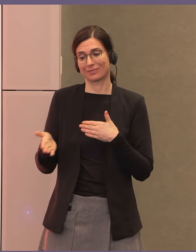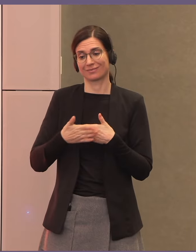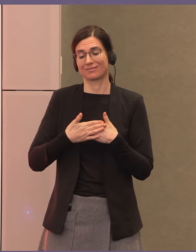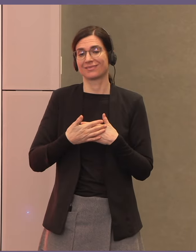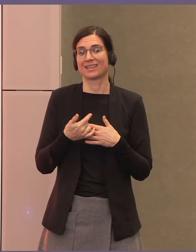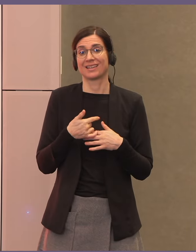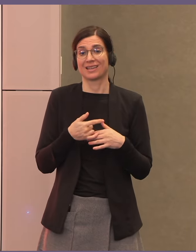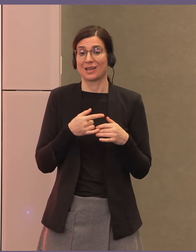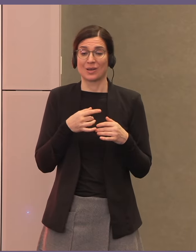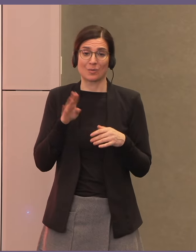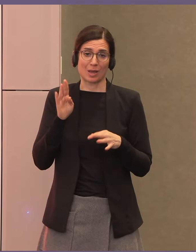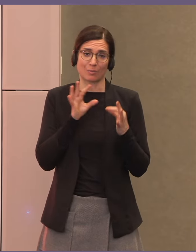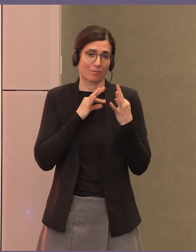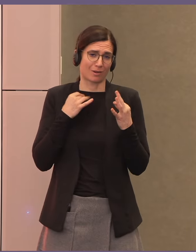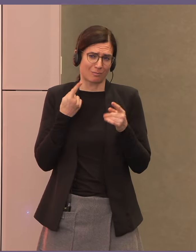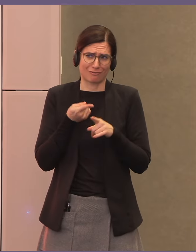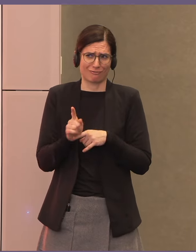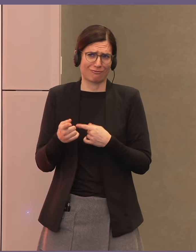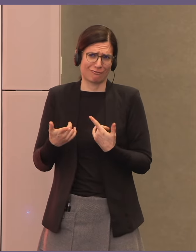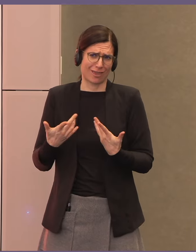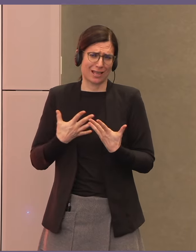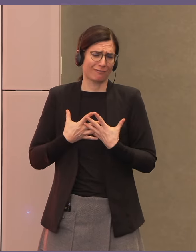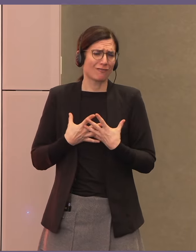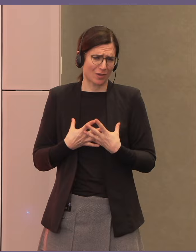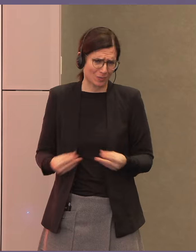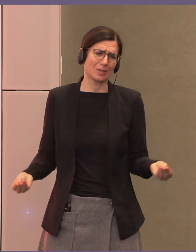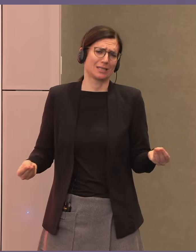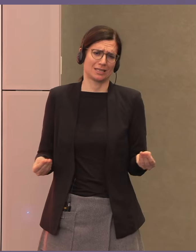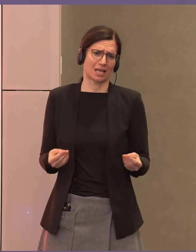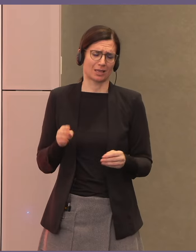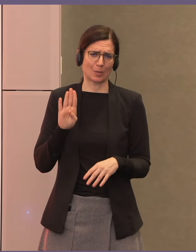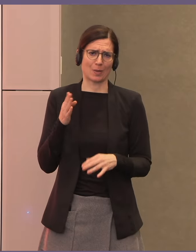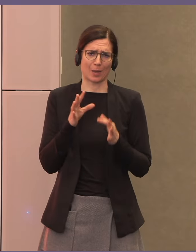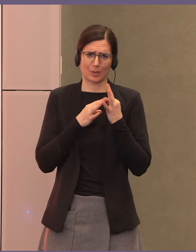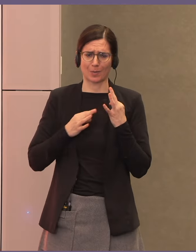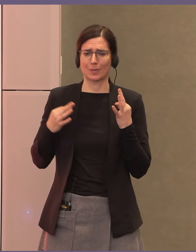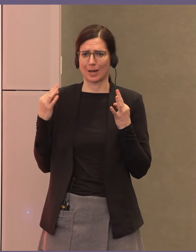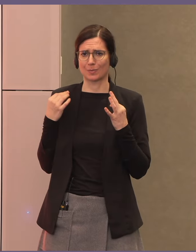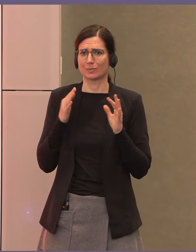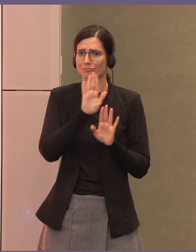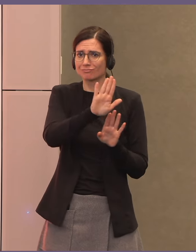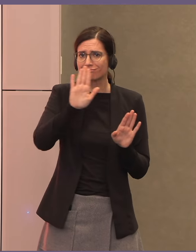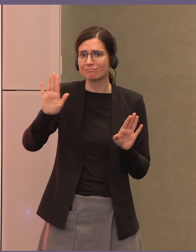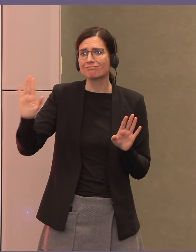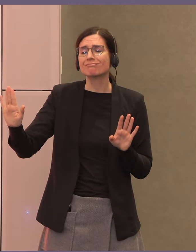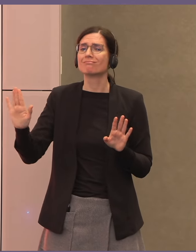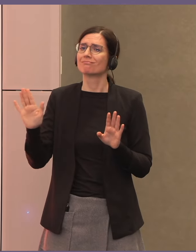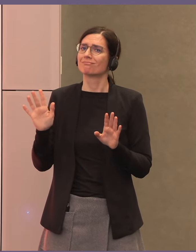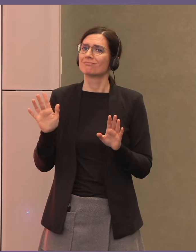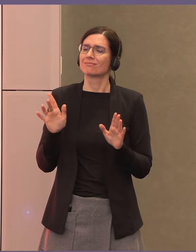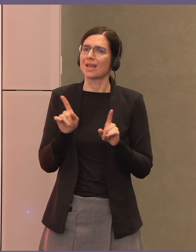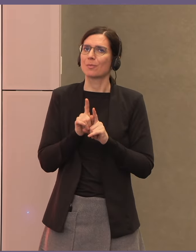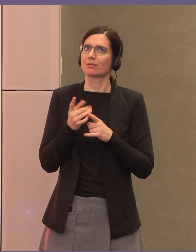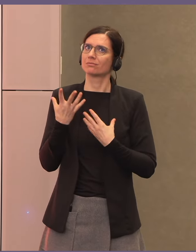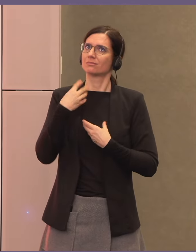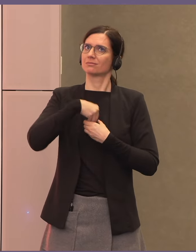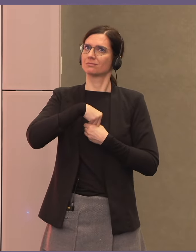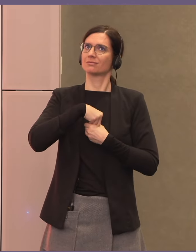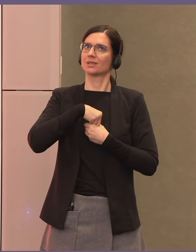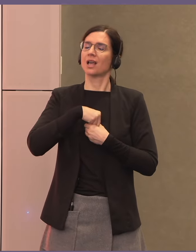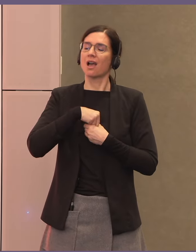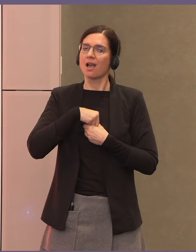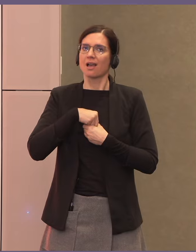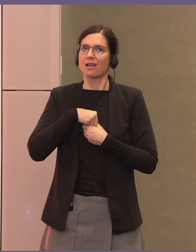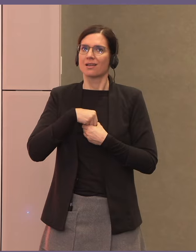Brammer fehlt und Barbara Brammer hat gleichzeitig in Ihnen allen hier in euch allen hier die würdigsten